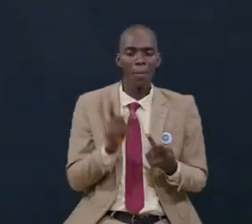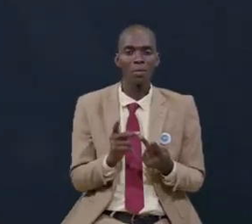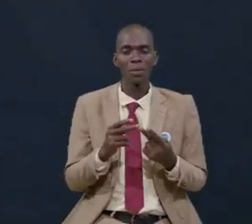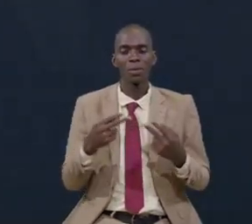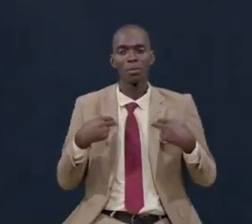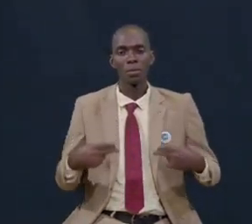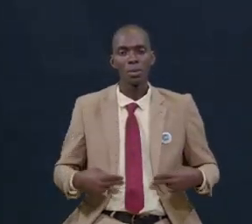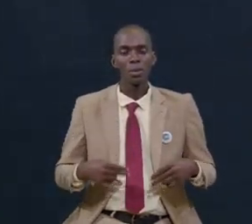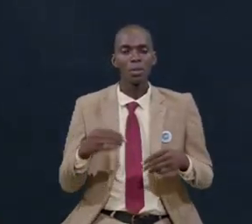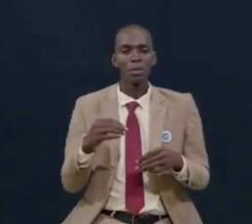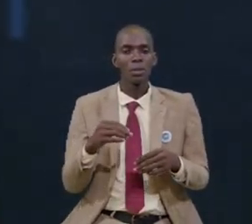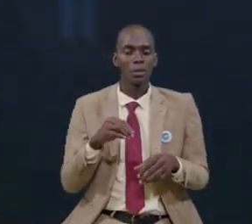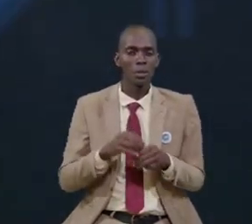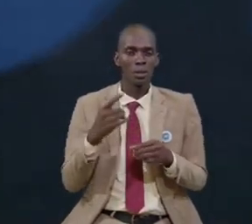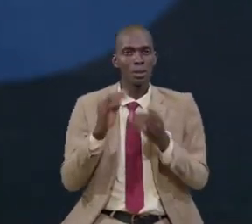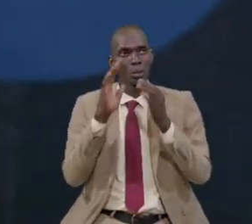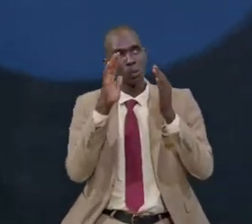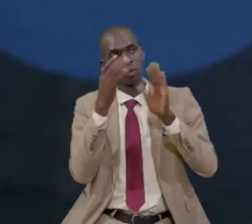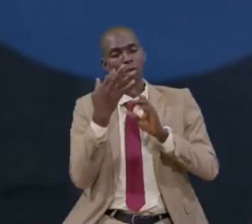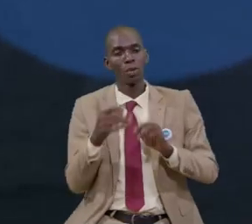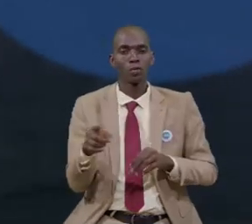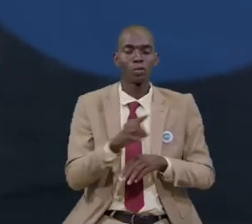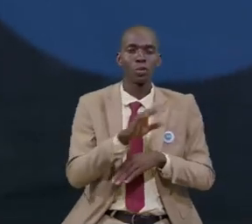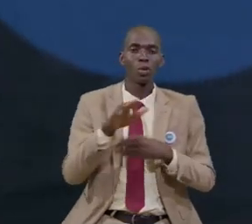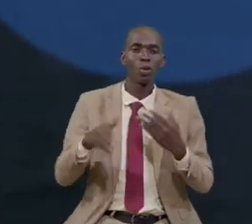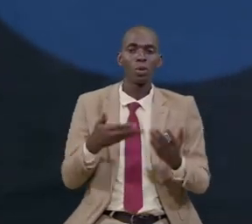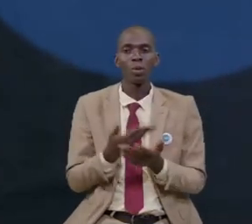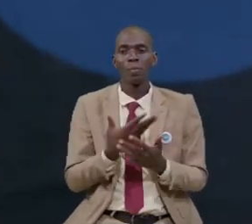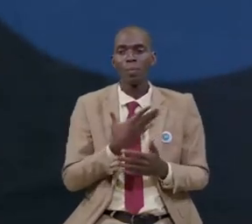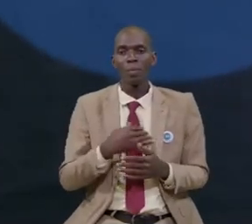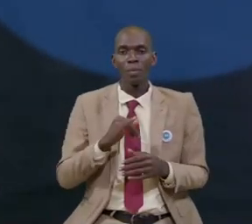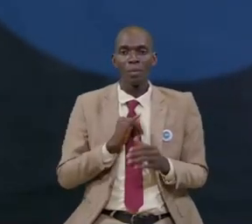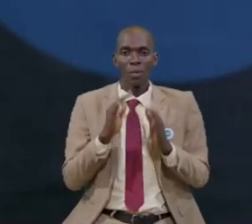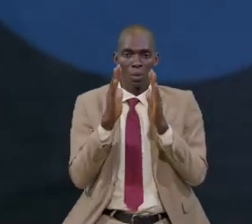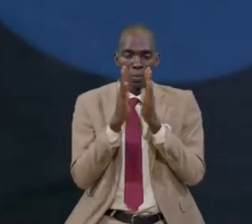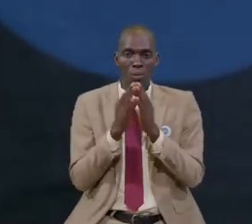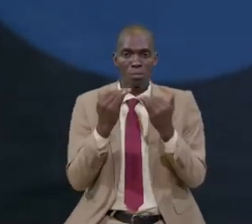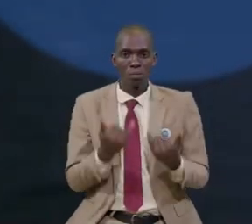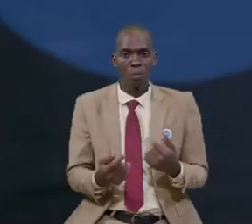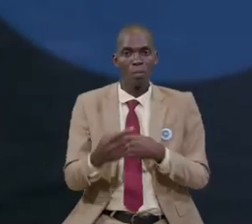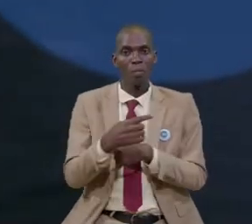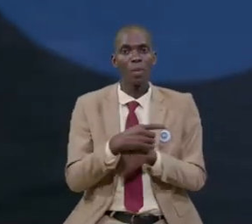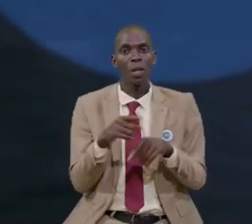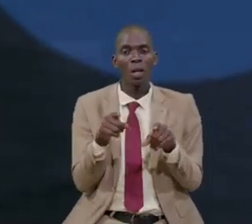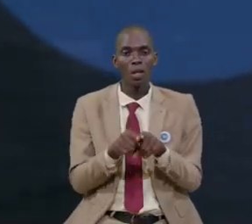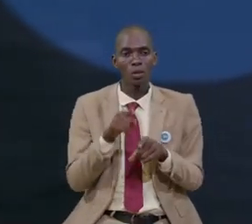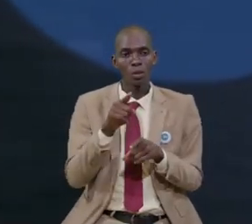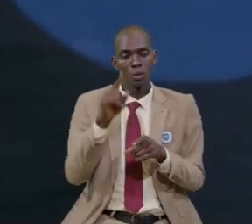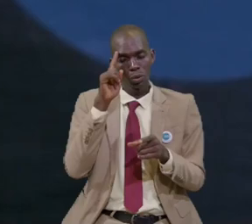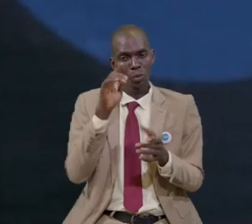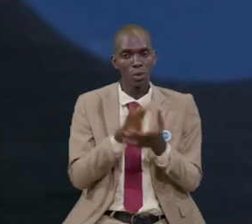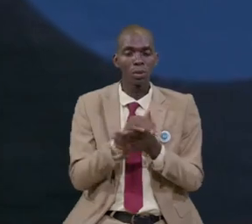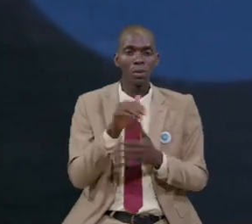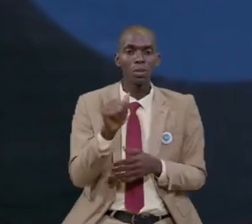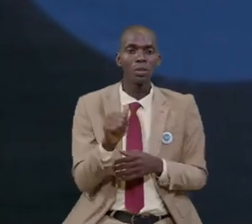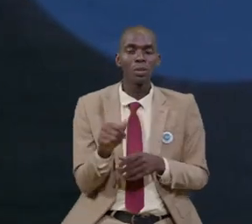de vous tous. Et je prie qu'aujourd'hui, comme vous croyez, comme vous vous